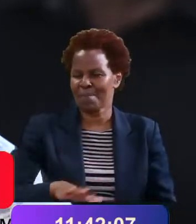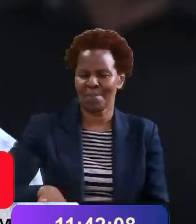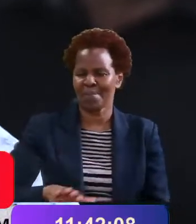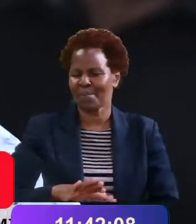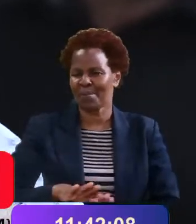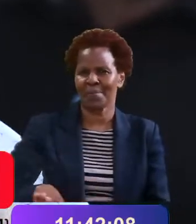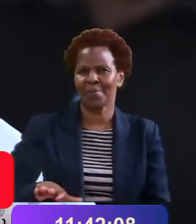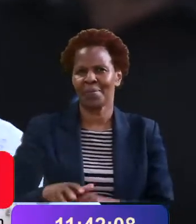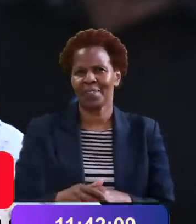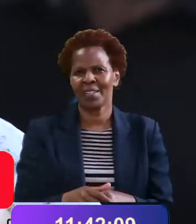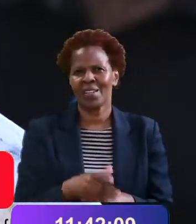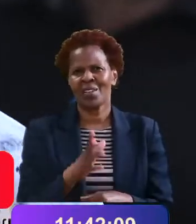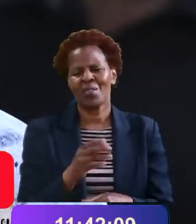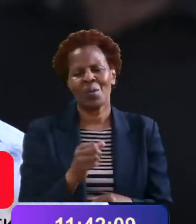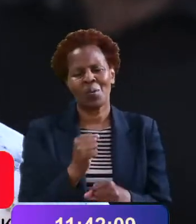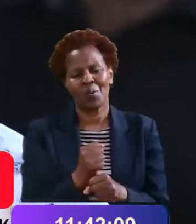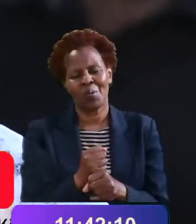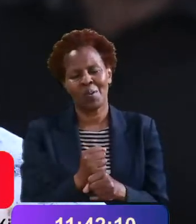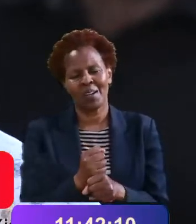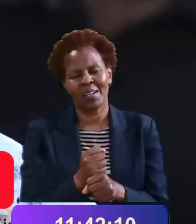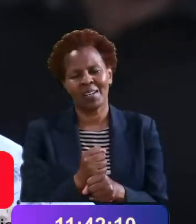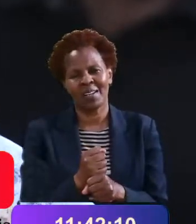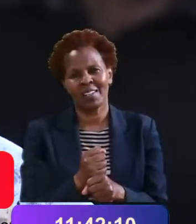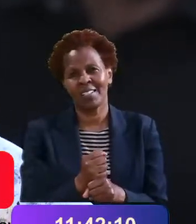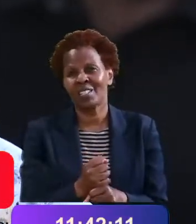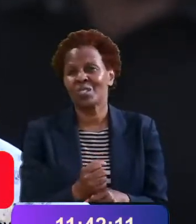Alifanya dhambi. Na kazi yetu inatakikana hata hao tuwalete